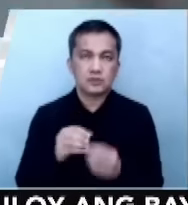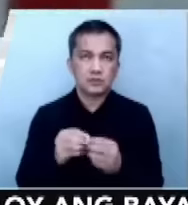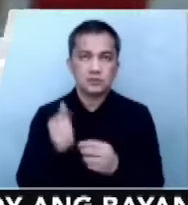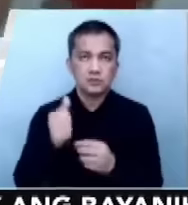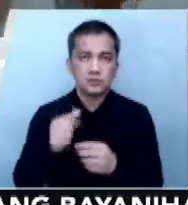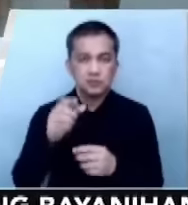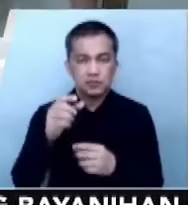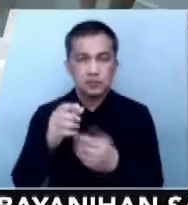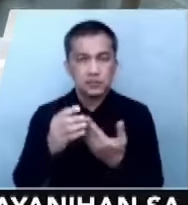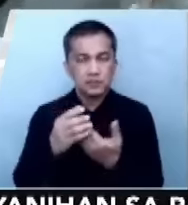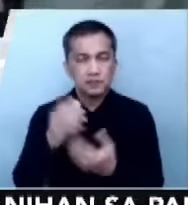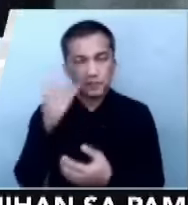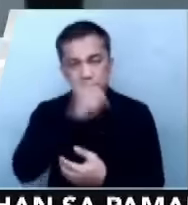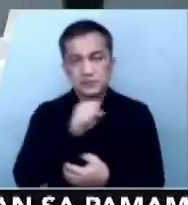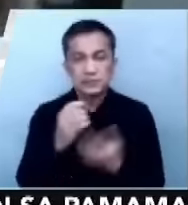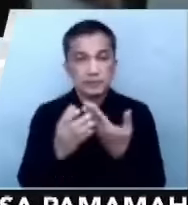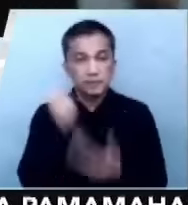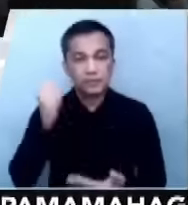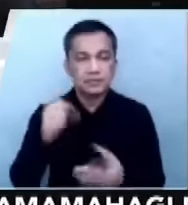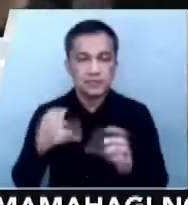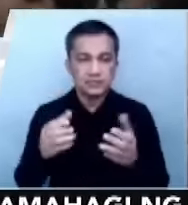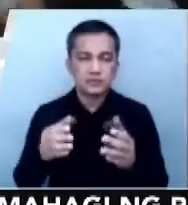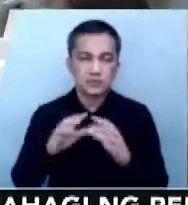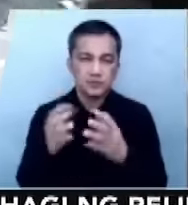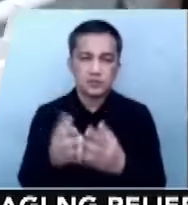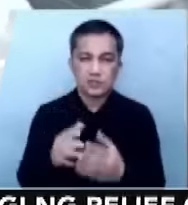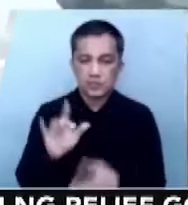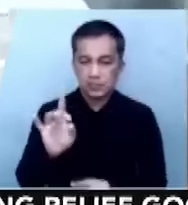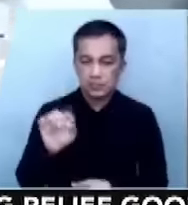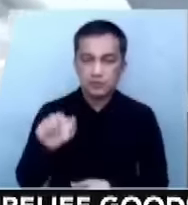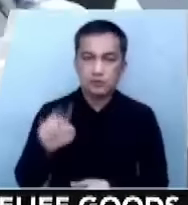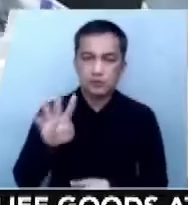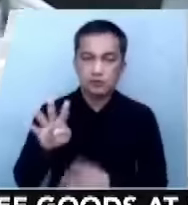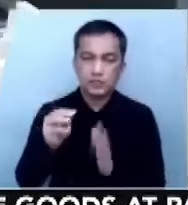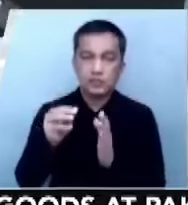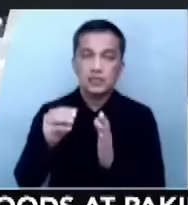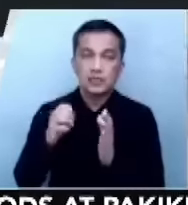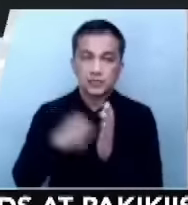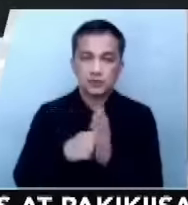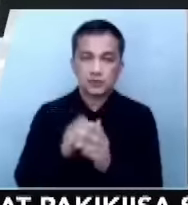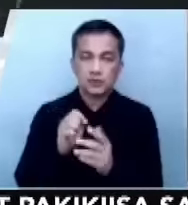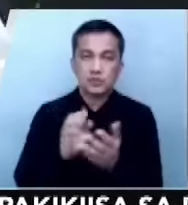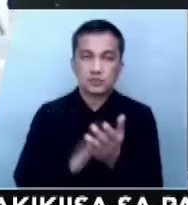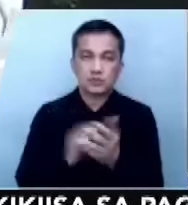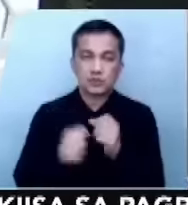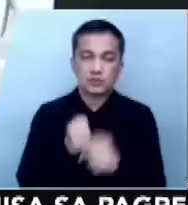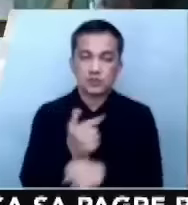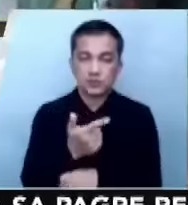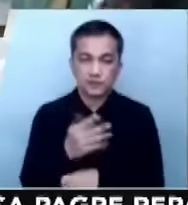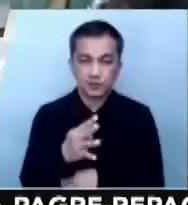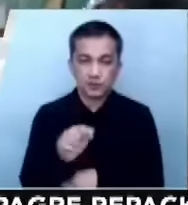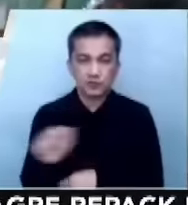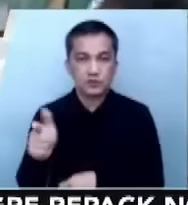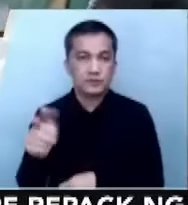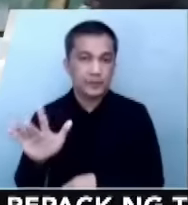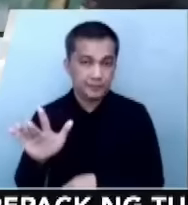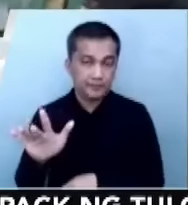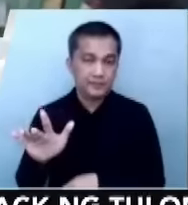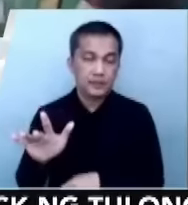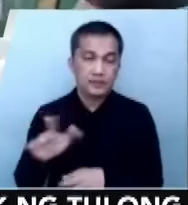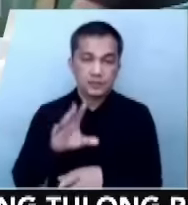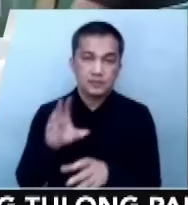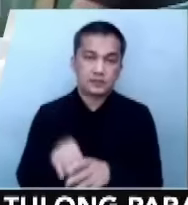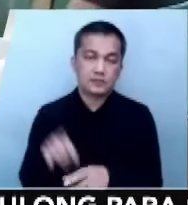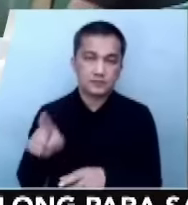buong mundo halos 18.4 million ang nakaenroll sa school year 2024 hanggang 2025 kabilang dito ang